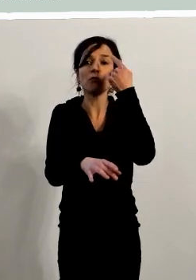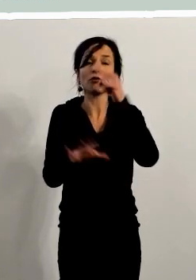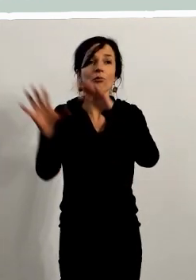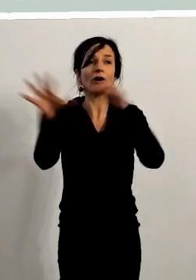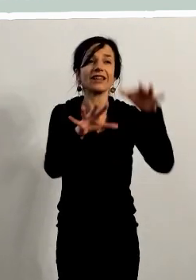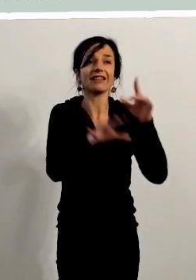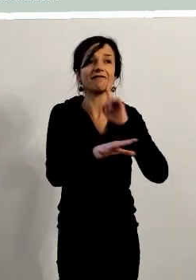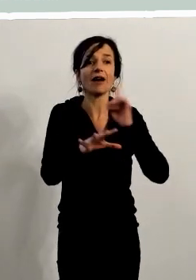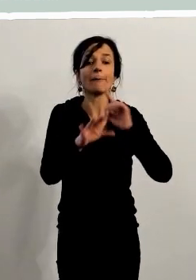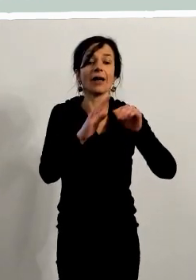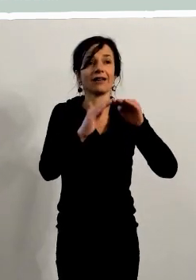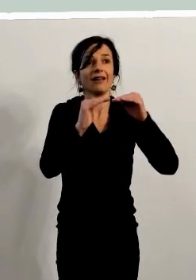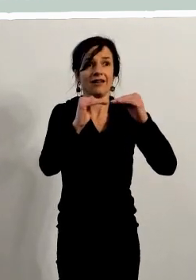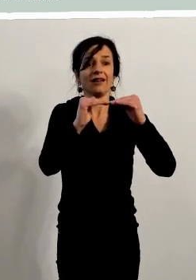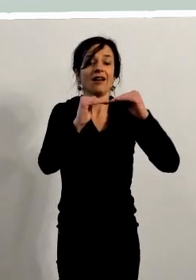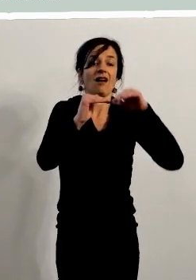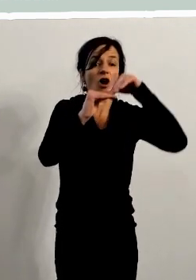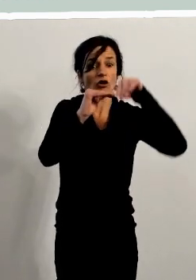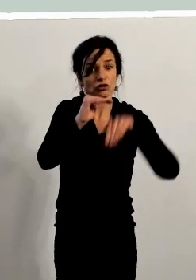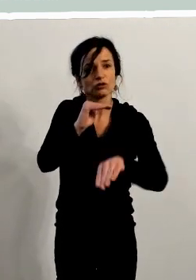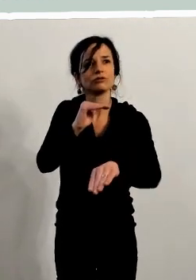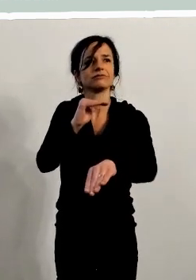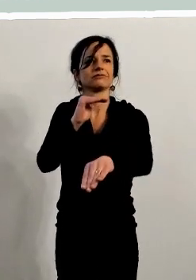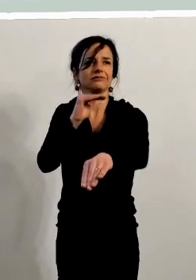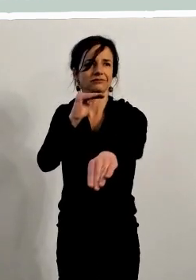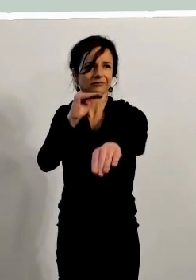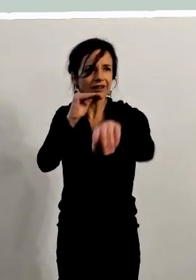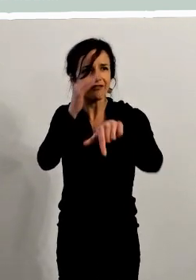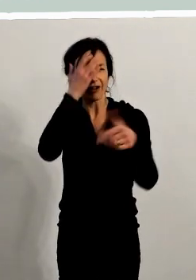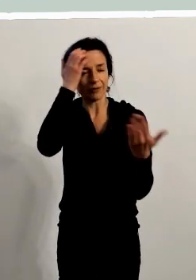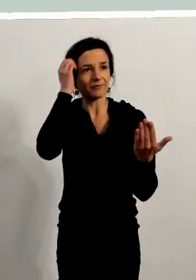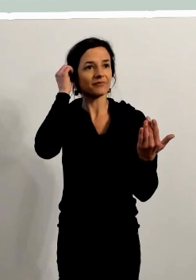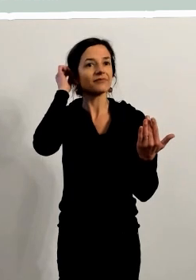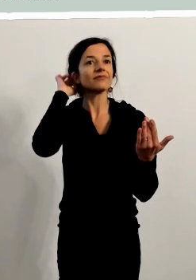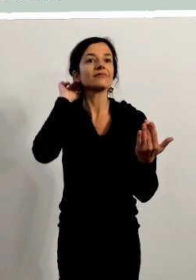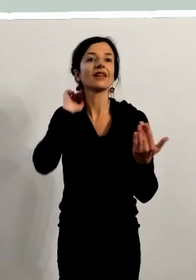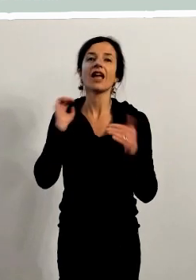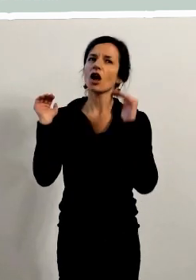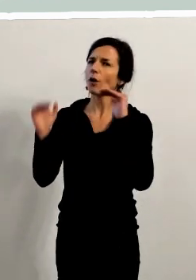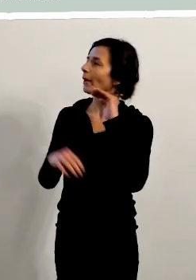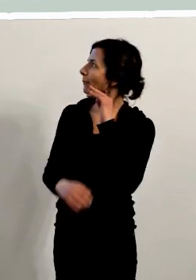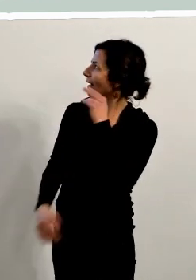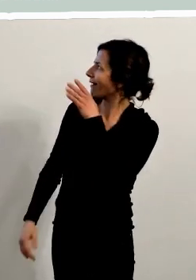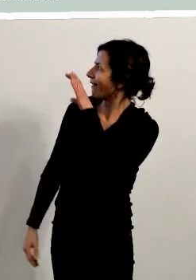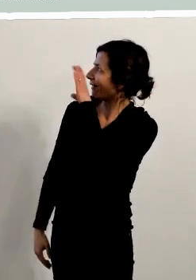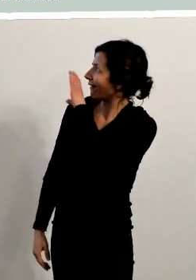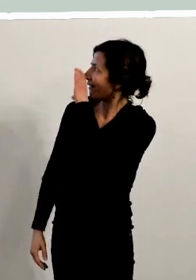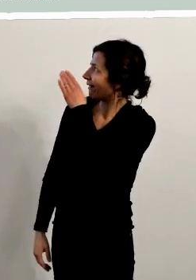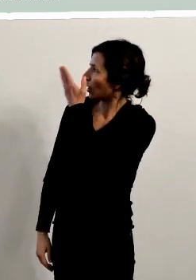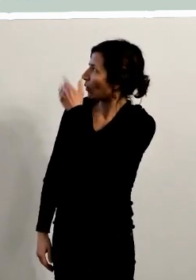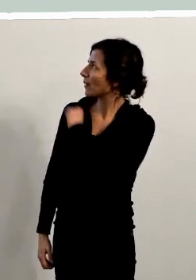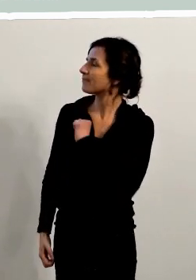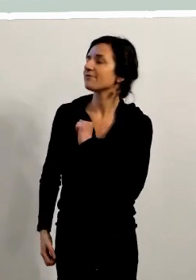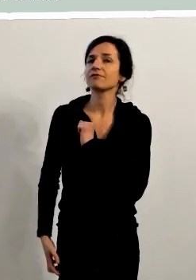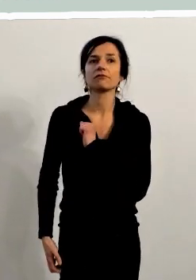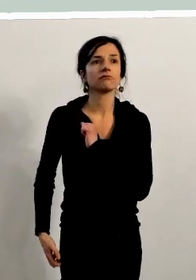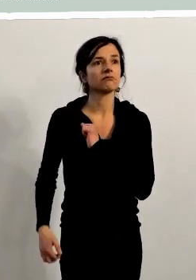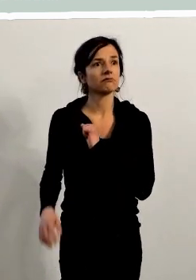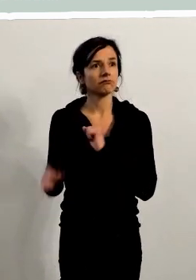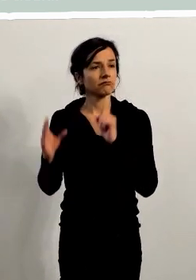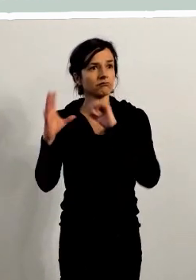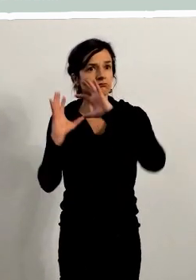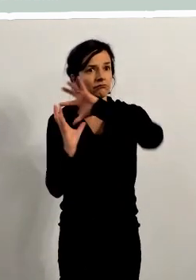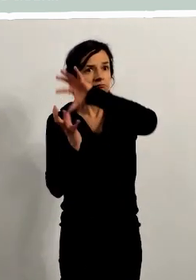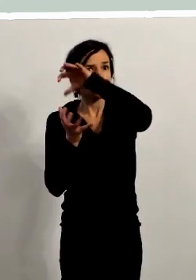au niveau mondial. Et ce qui est aussi intéressant de regarder sur cette figure, c'est que, quelles que soient les régions du